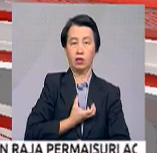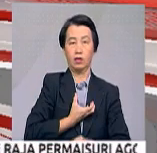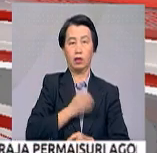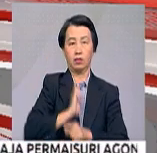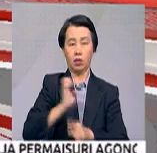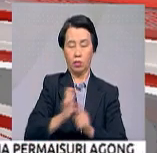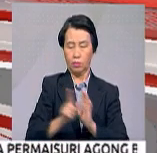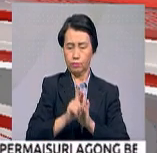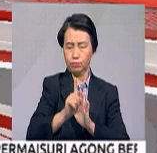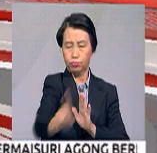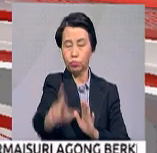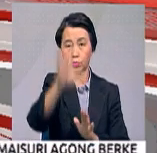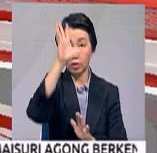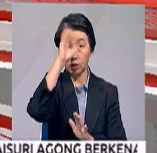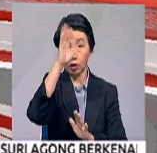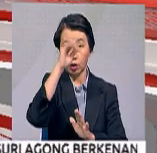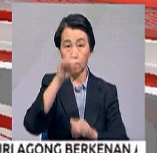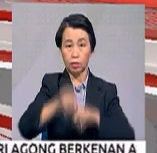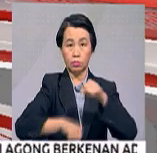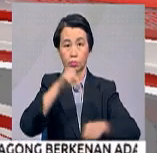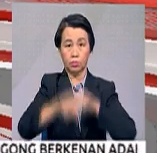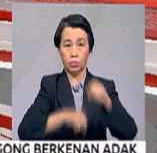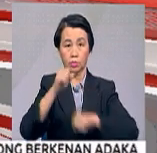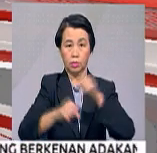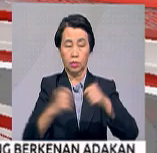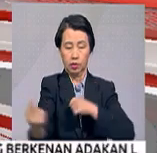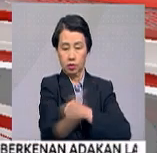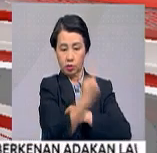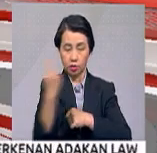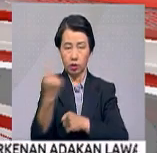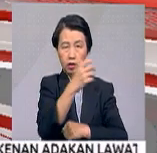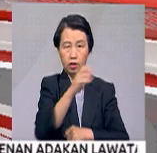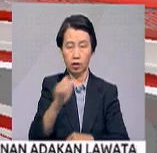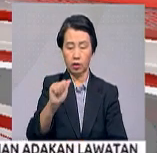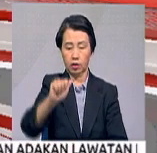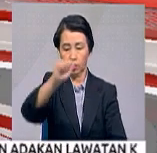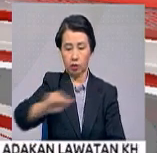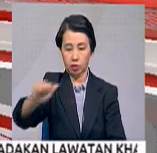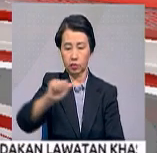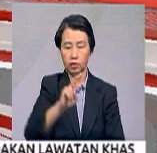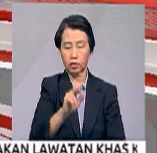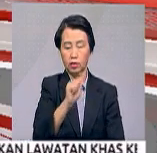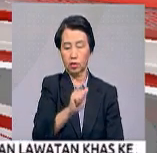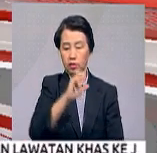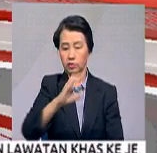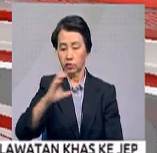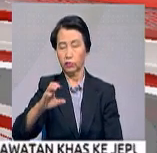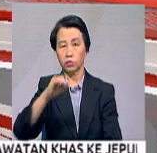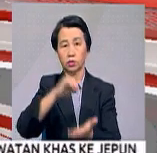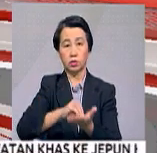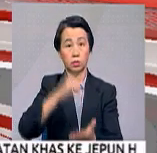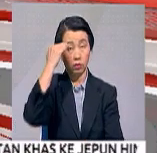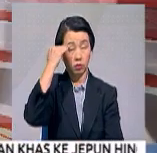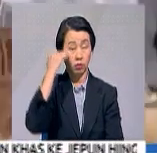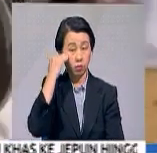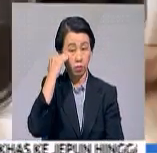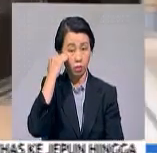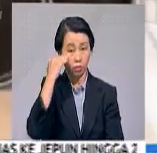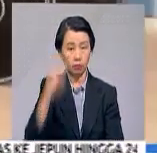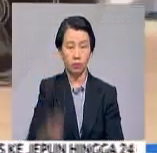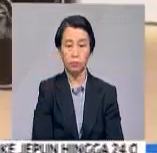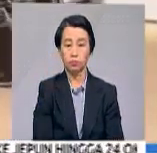pecut lelaki individu di Kejohanan Berbasikal Trek Asia ACC 2020 yang berlangsung di Korea Selatan.